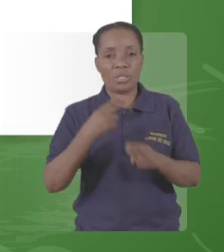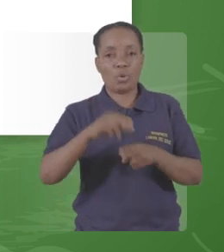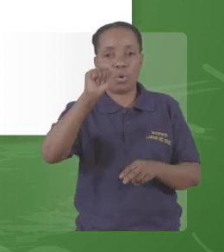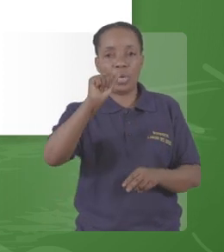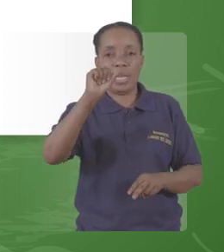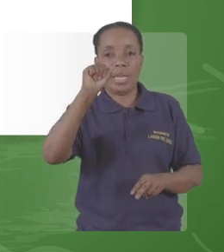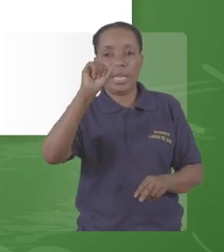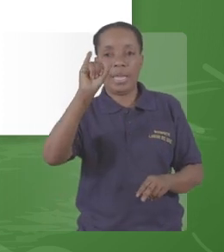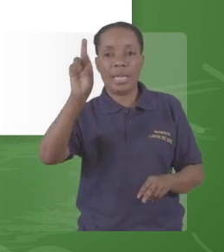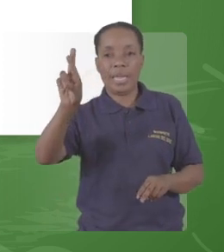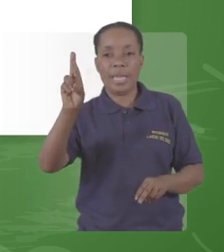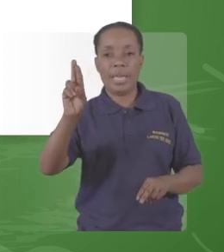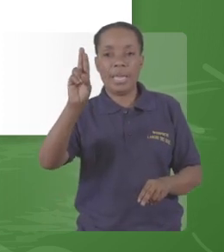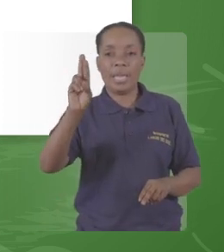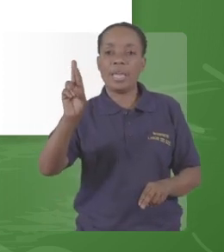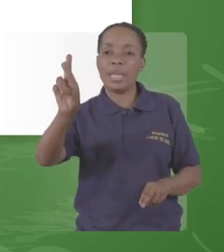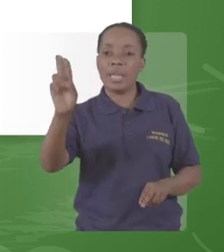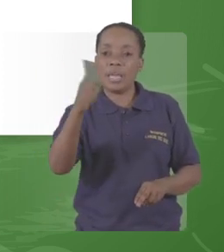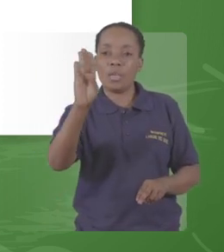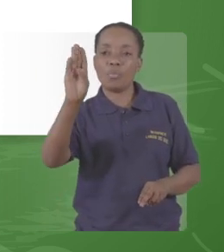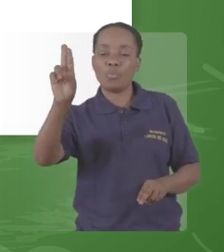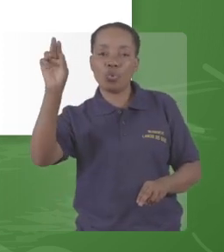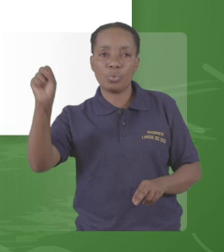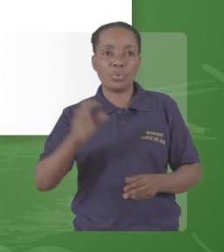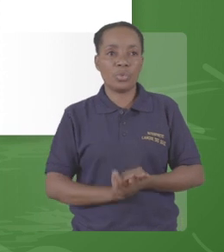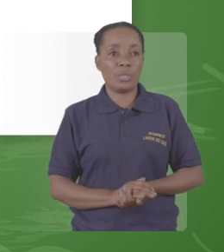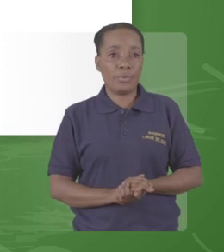SNCF, ou encore dans l'armement, Dassault.